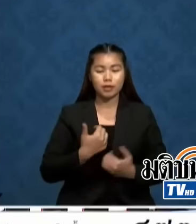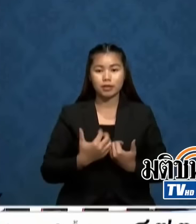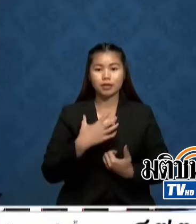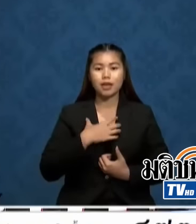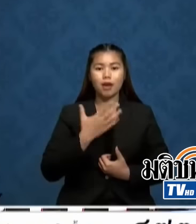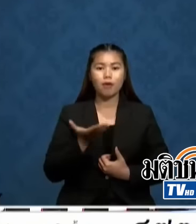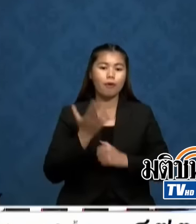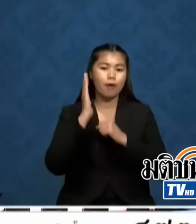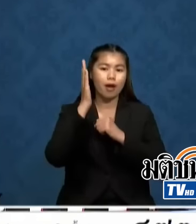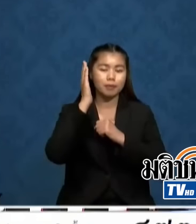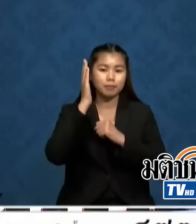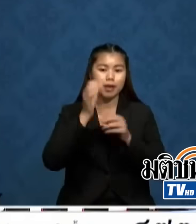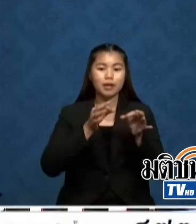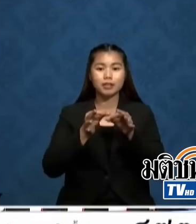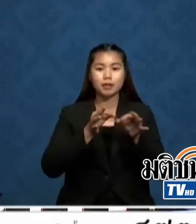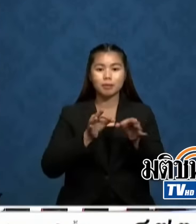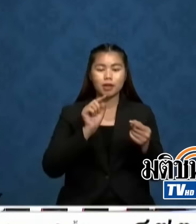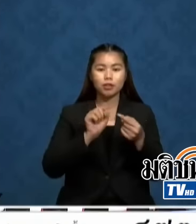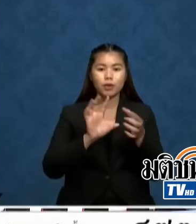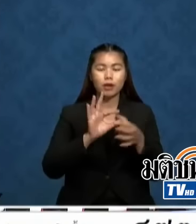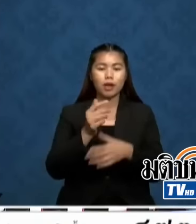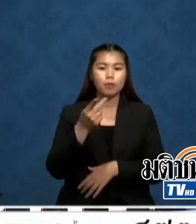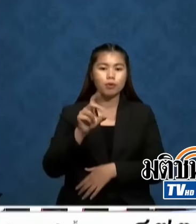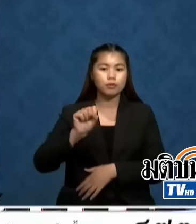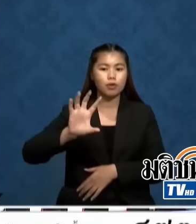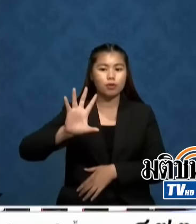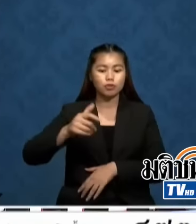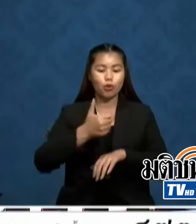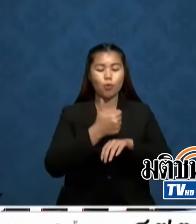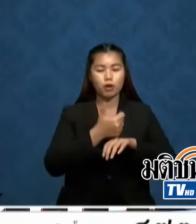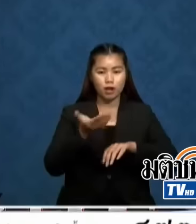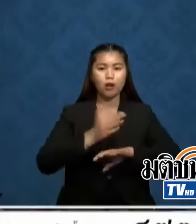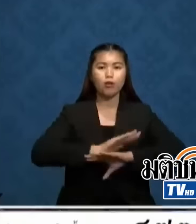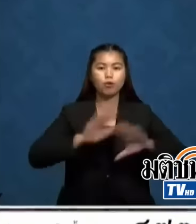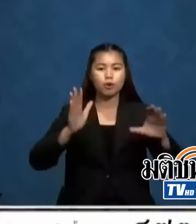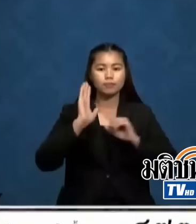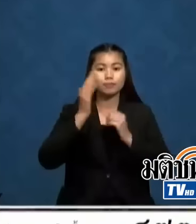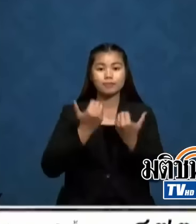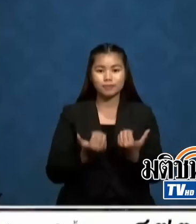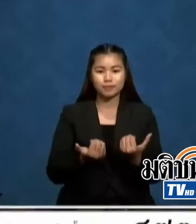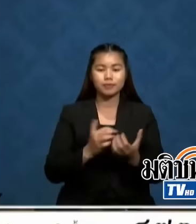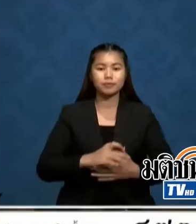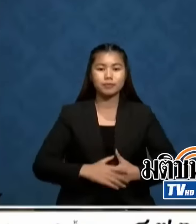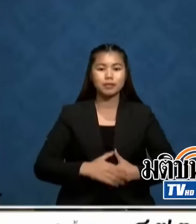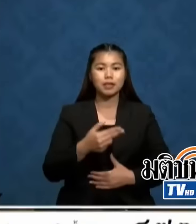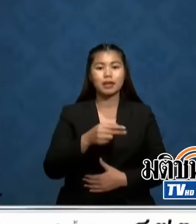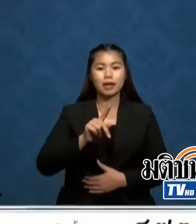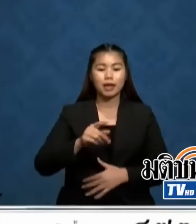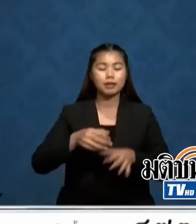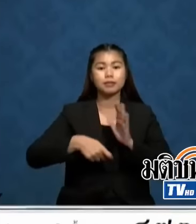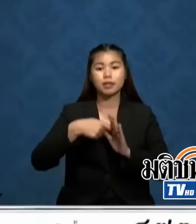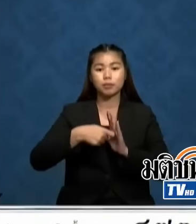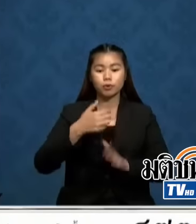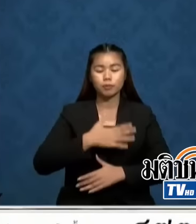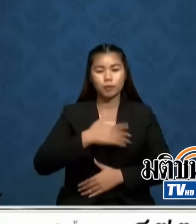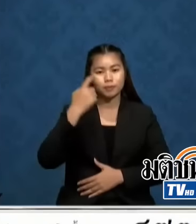สนับสนุนร่างพรบยกเลิกประกาศคสชและคำสั่งหัวหน้าคสชครับท่านประธานครับด้วยหลักการและเหตุผลง่ายๆนะครับที่